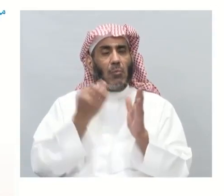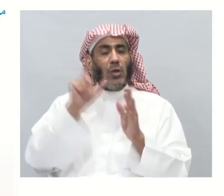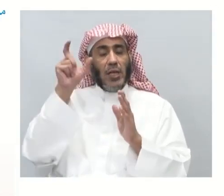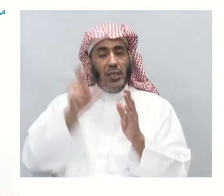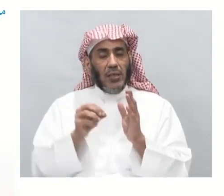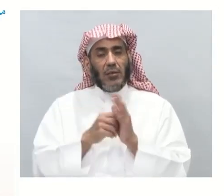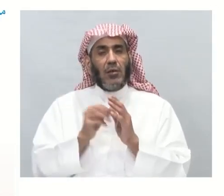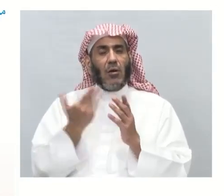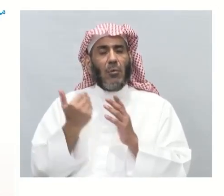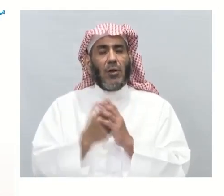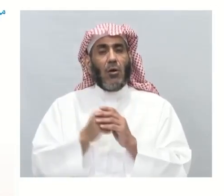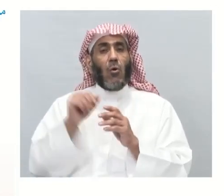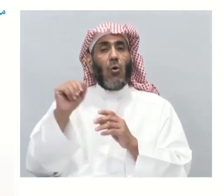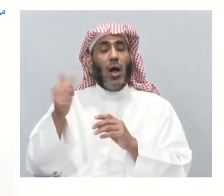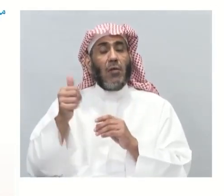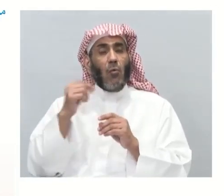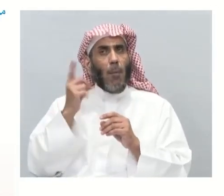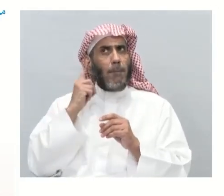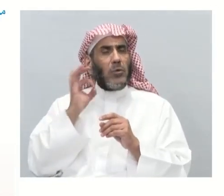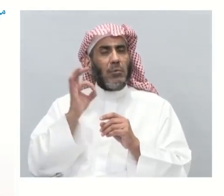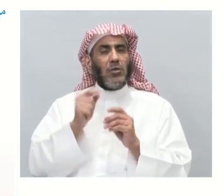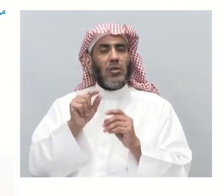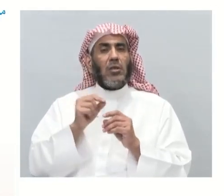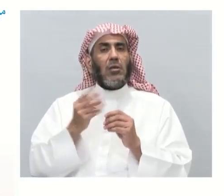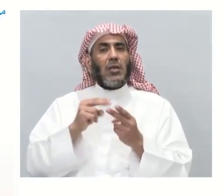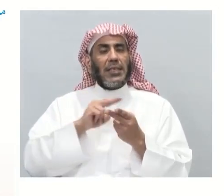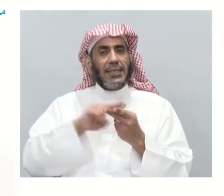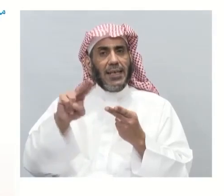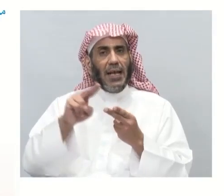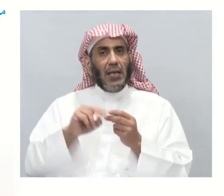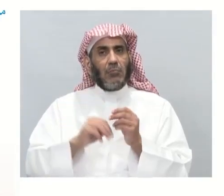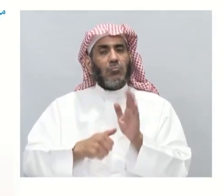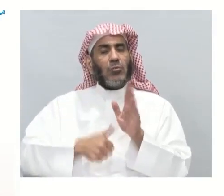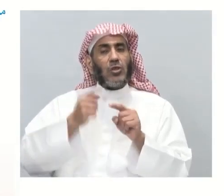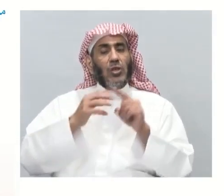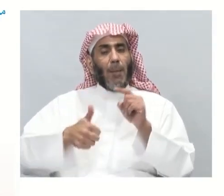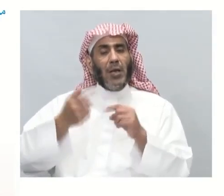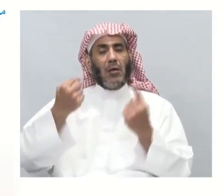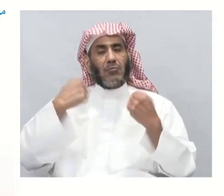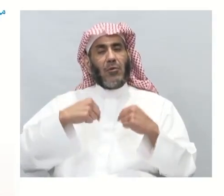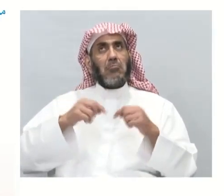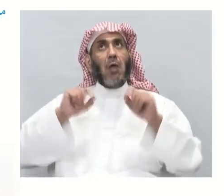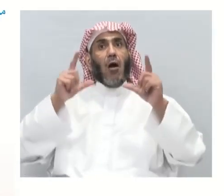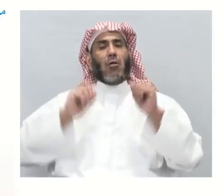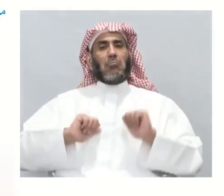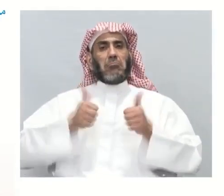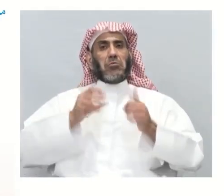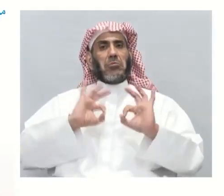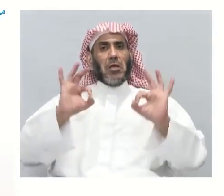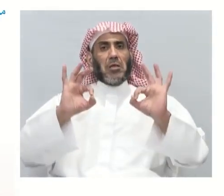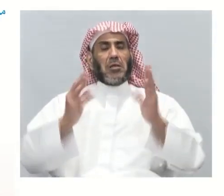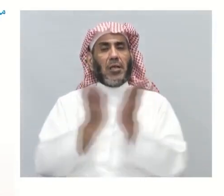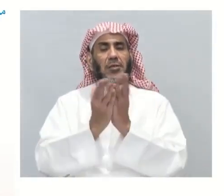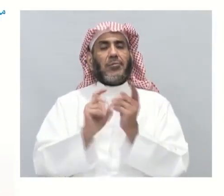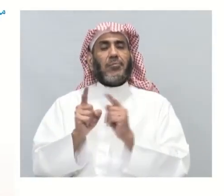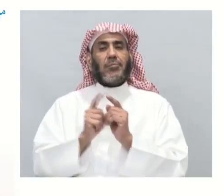لحديثه وقبل ذلك الف كن مستمعا جيدا اعطي رسائل ايجابيه لنفسك نعم انا يقض انا مستعد للدرس